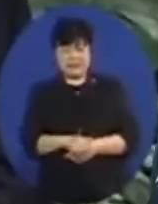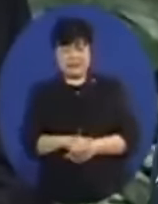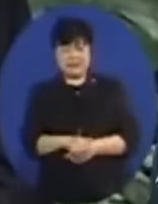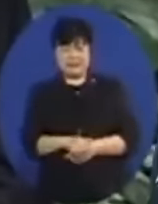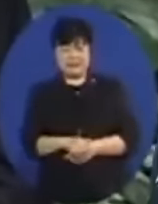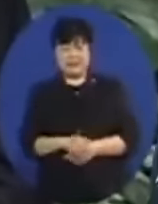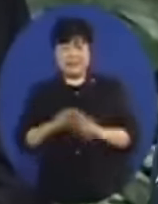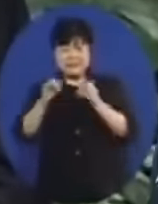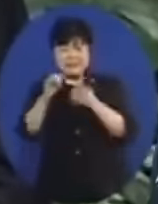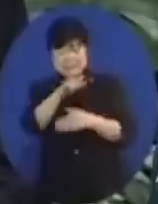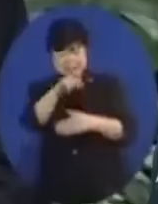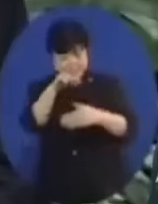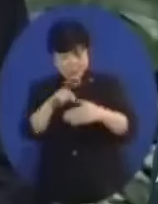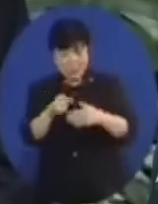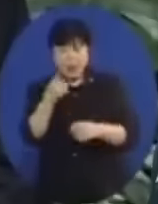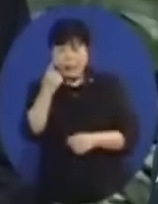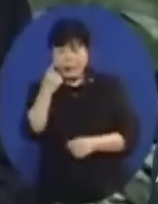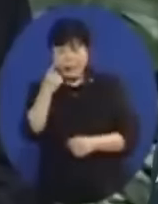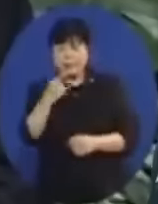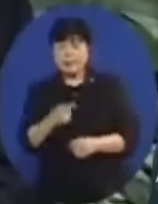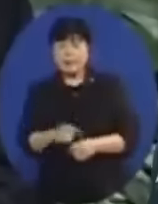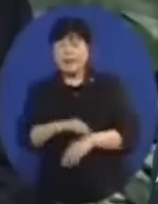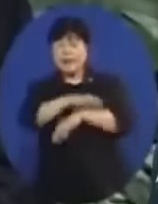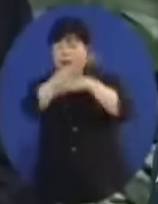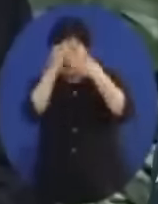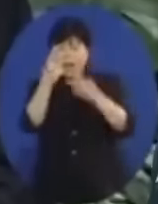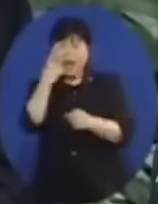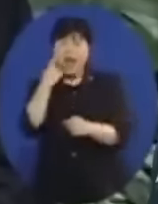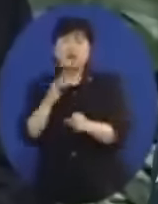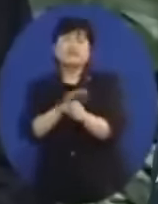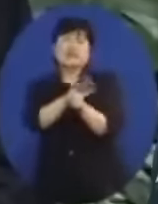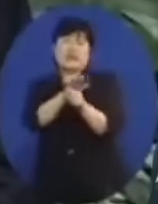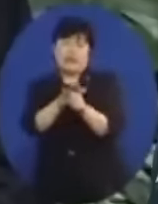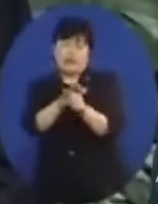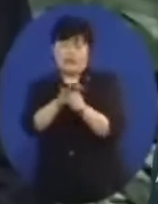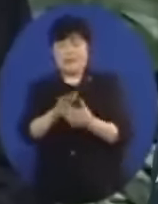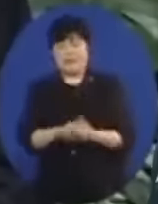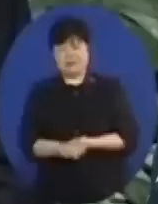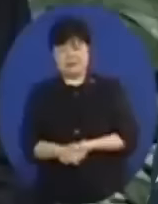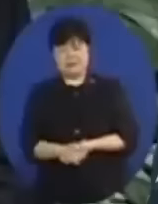이 세상에 불쌍하지 않은 사람 누가 있어요?